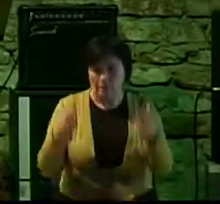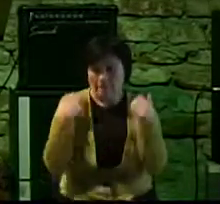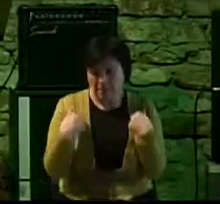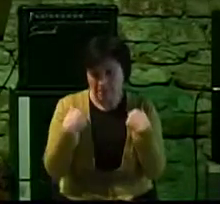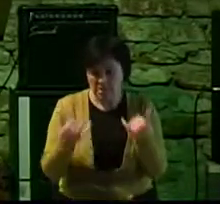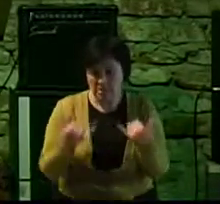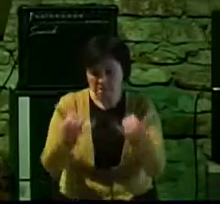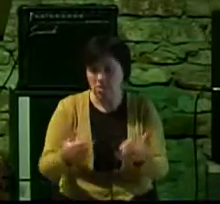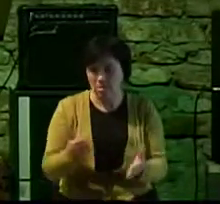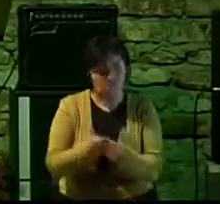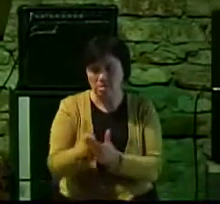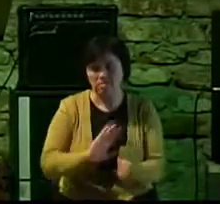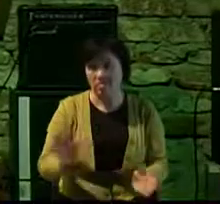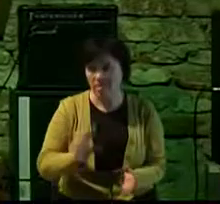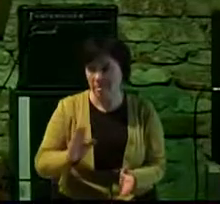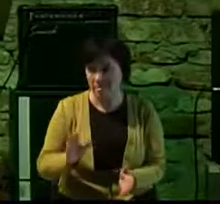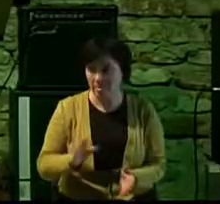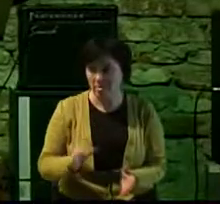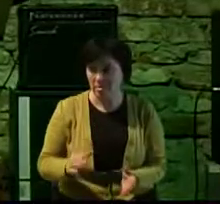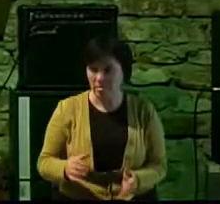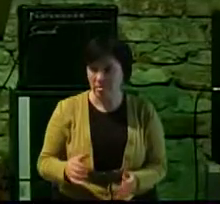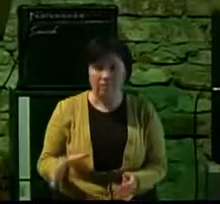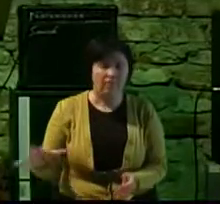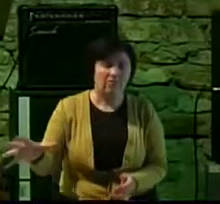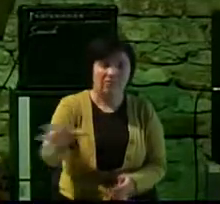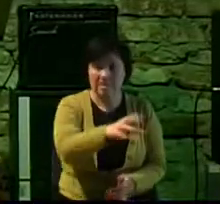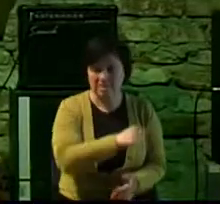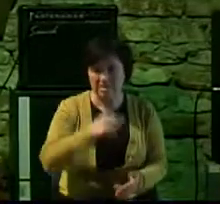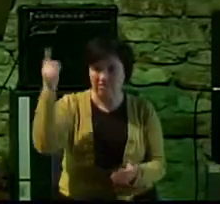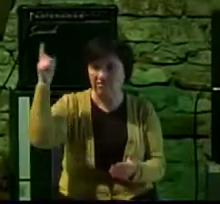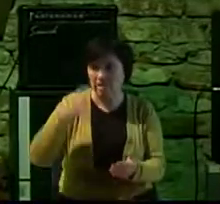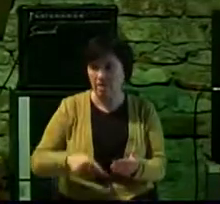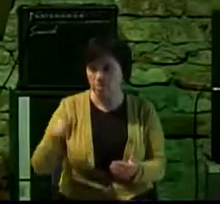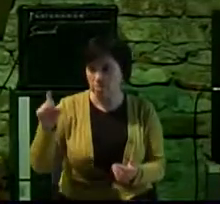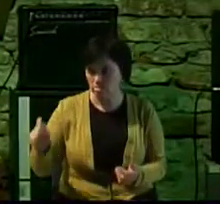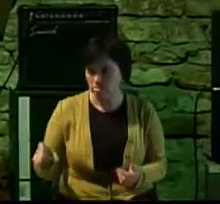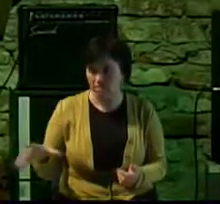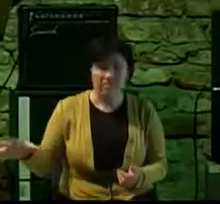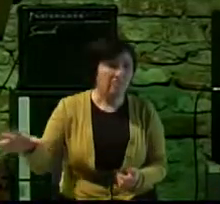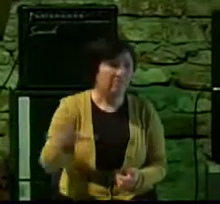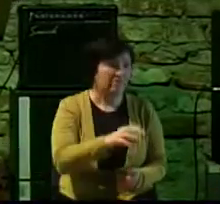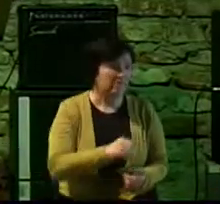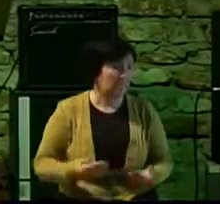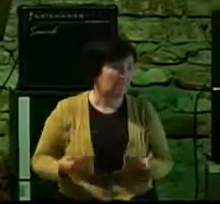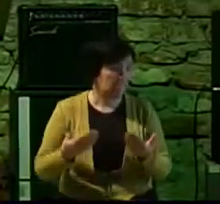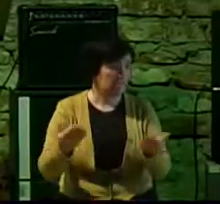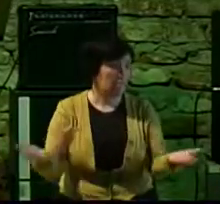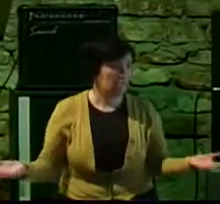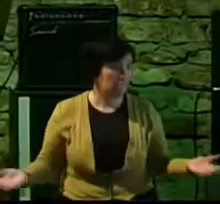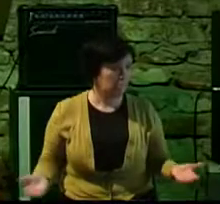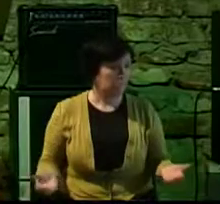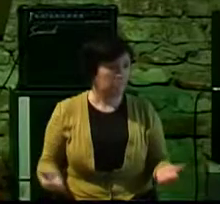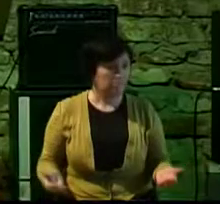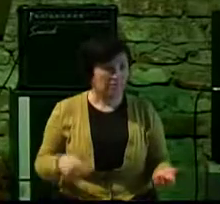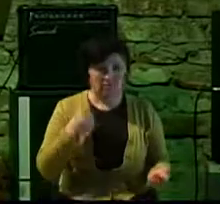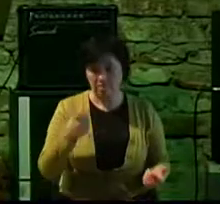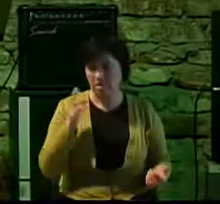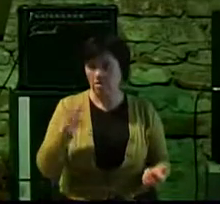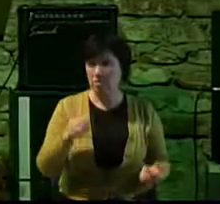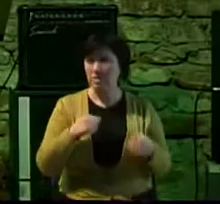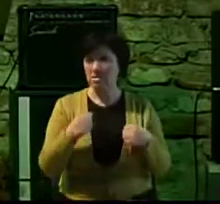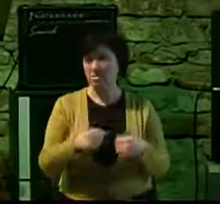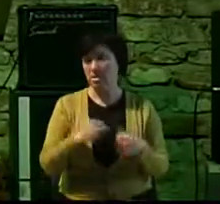или служителю, Он обращается ко всем верующим, ко всем нам. Он учит нас, какое сердце должно быть